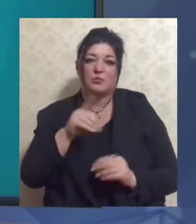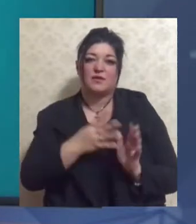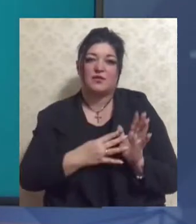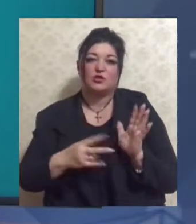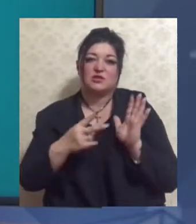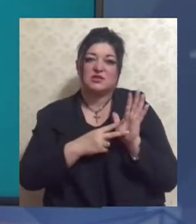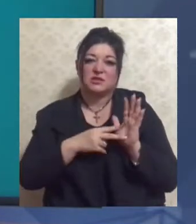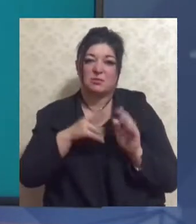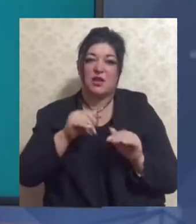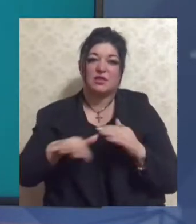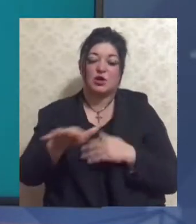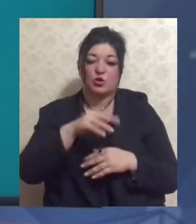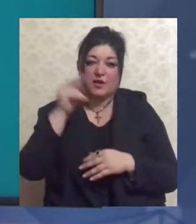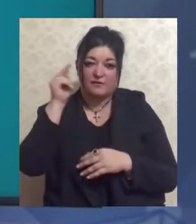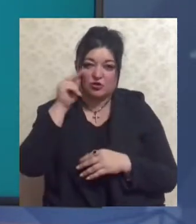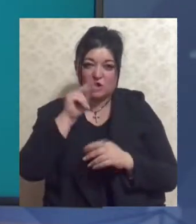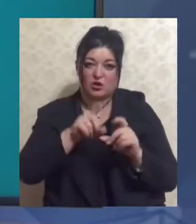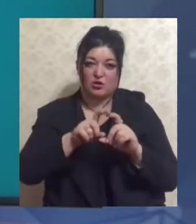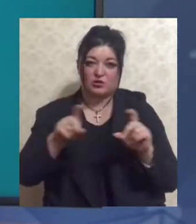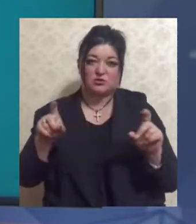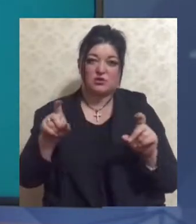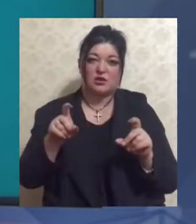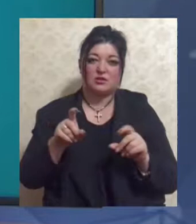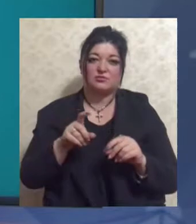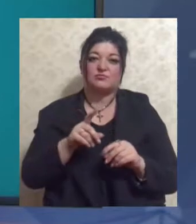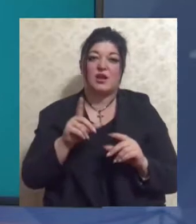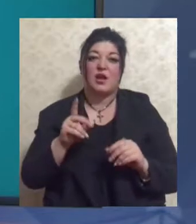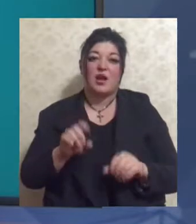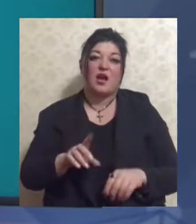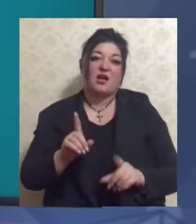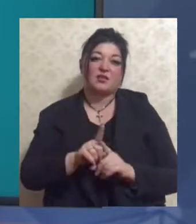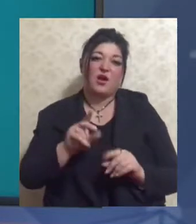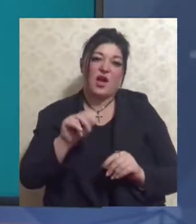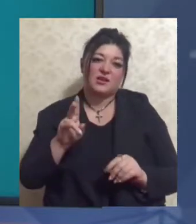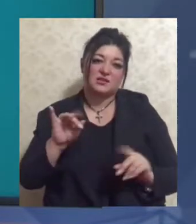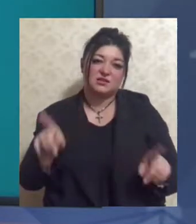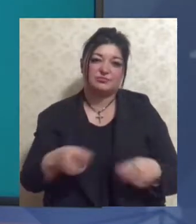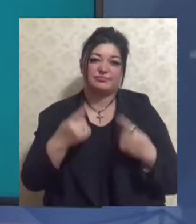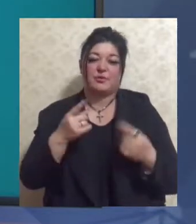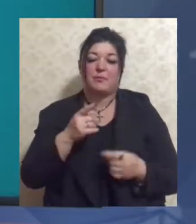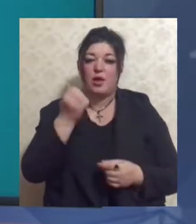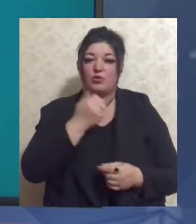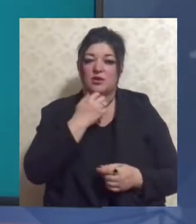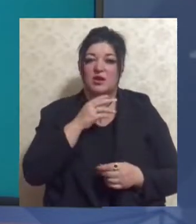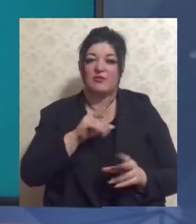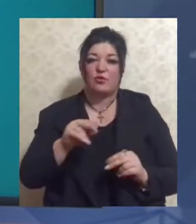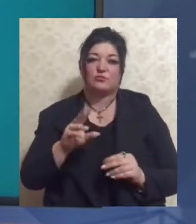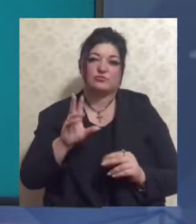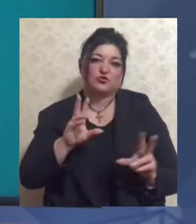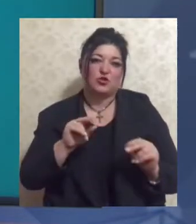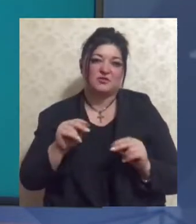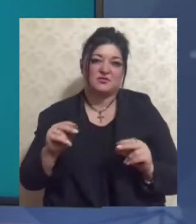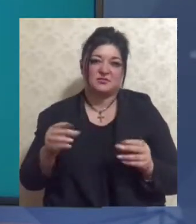навчального закладу. Акцію «Прикрась життя дітям» організував благодійний фонд «Промінчики щастя». Детальніше розкаже